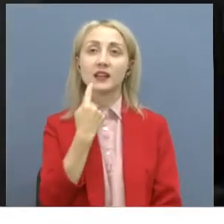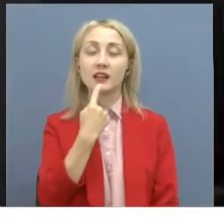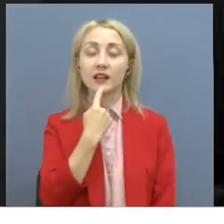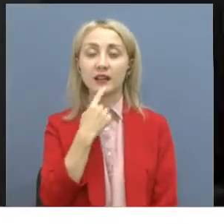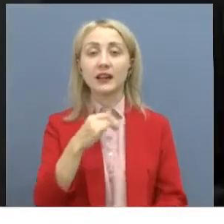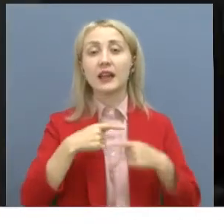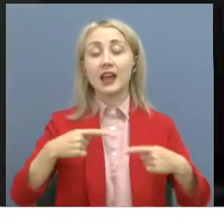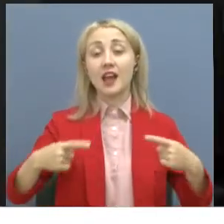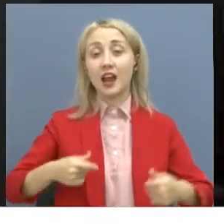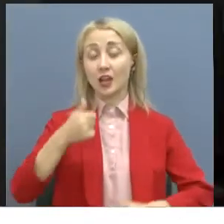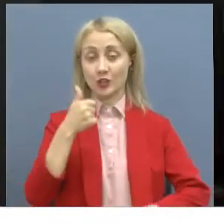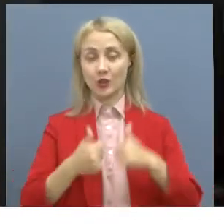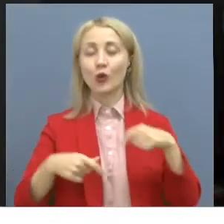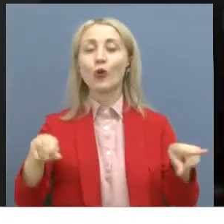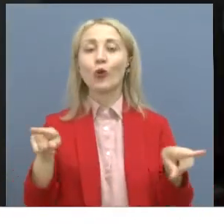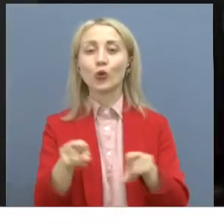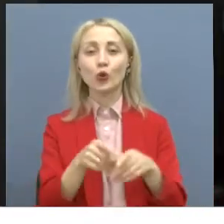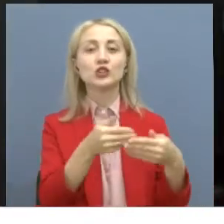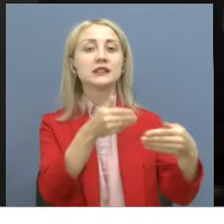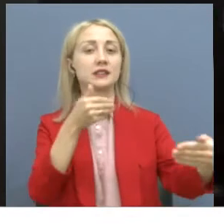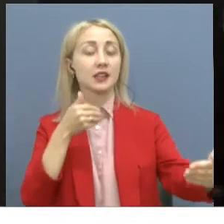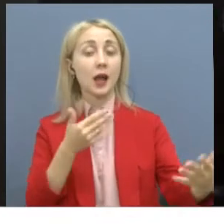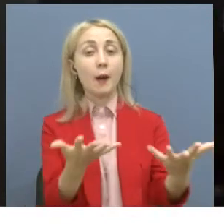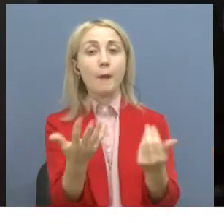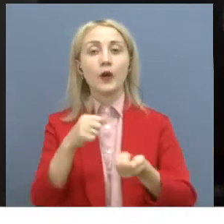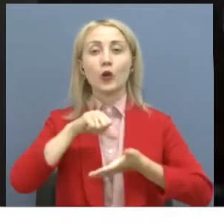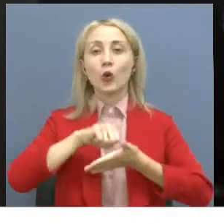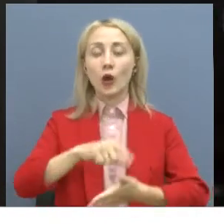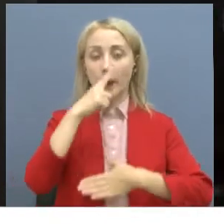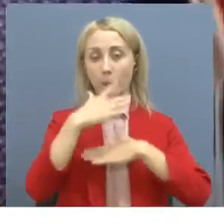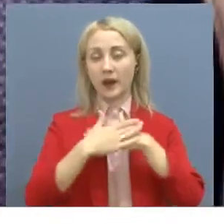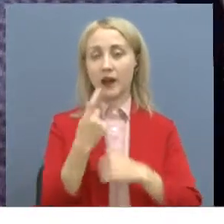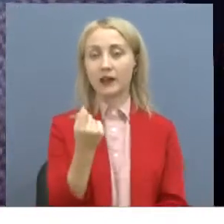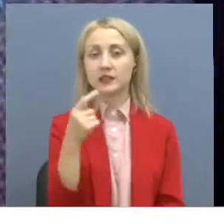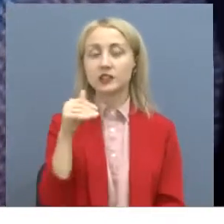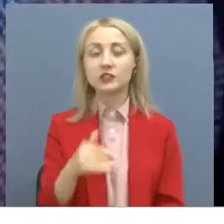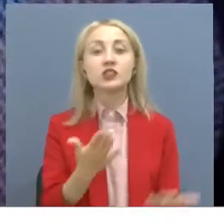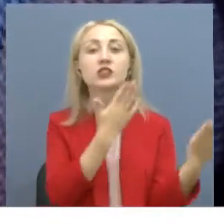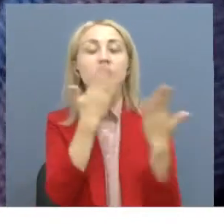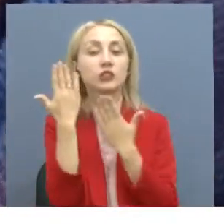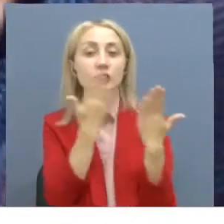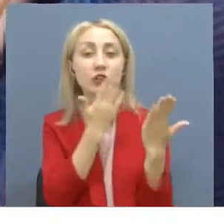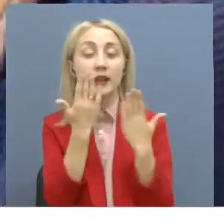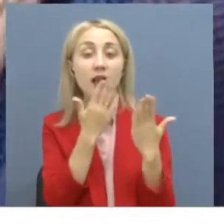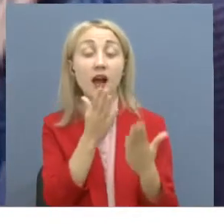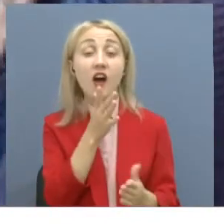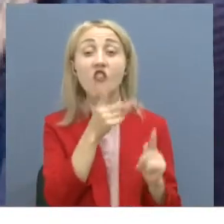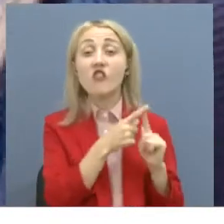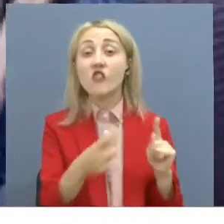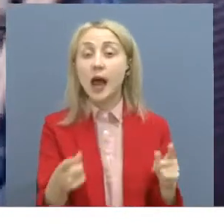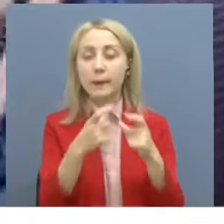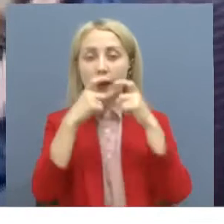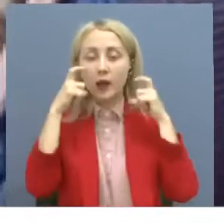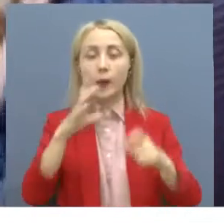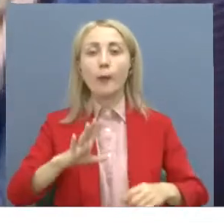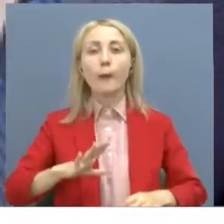жүздесу, ағылшын тілі клубының отырысы және түрлі челленджтер. Оған 11 мыңға жуық оқырман қатысқан. Карантин кезінде кітап